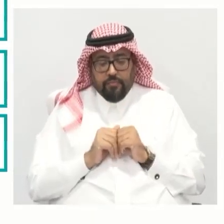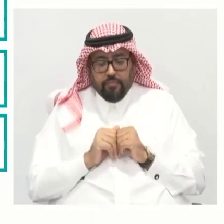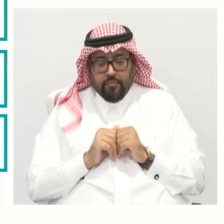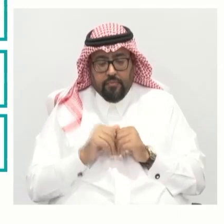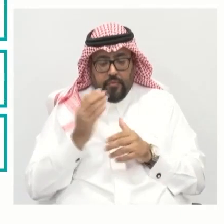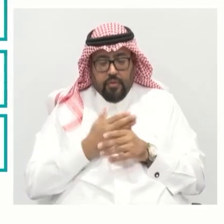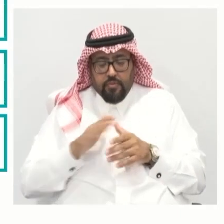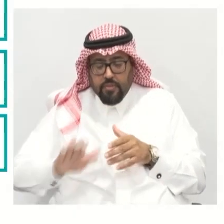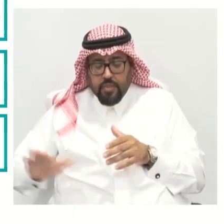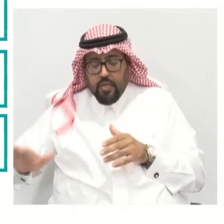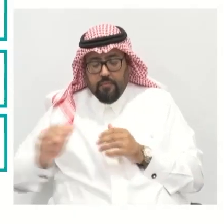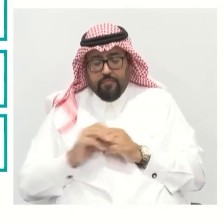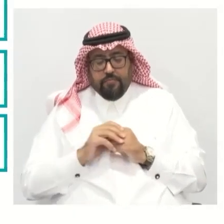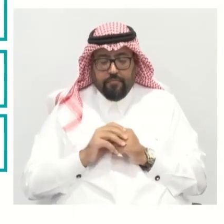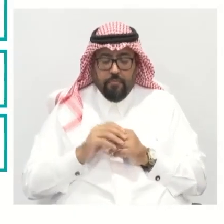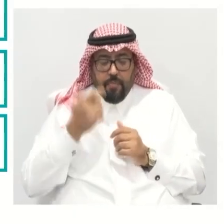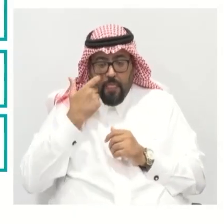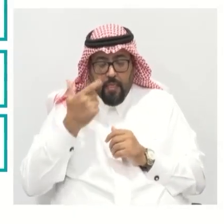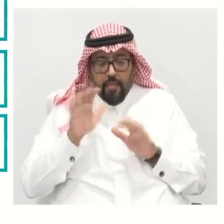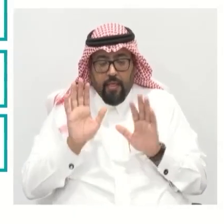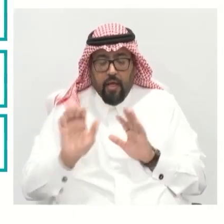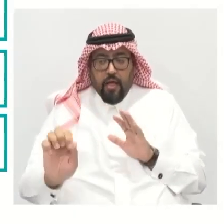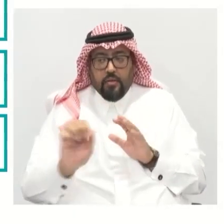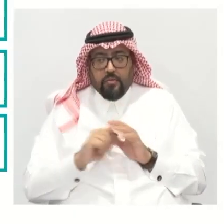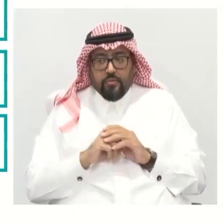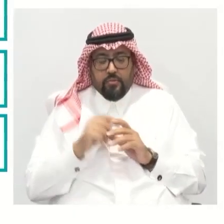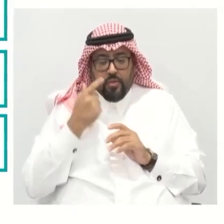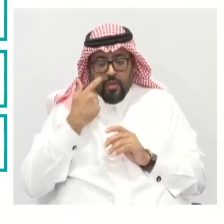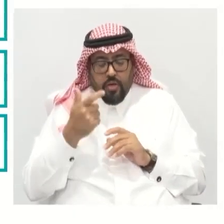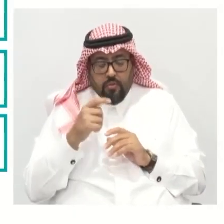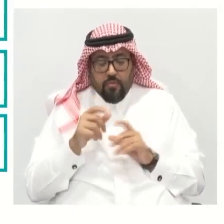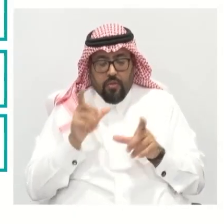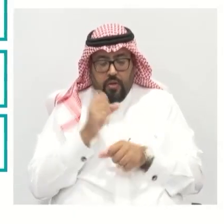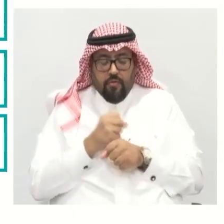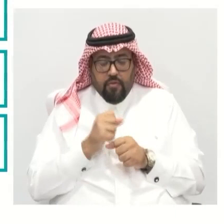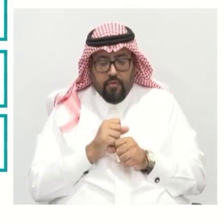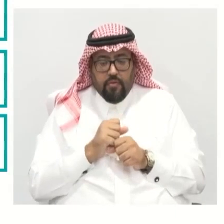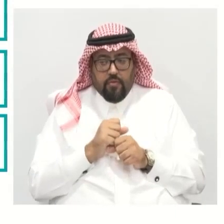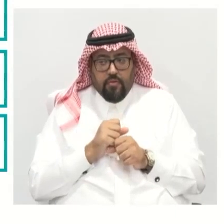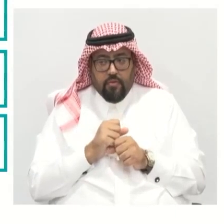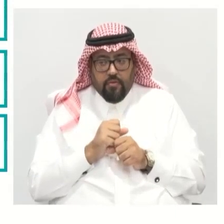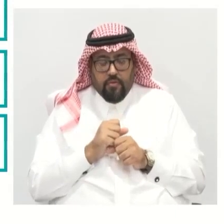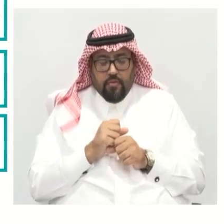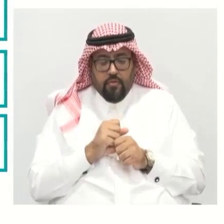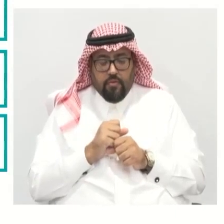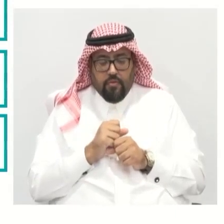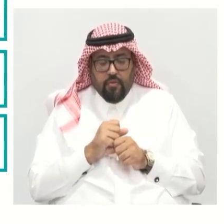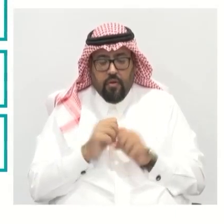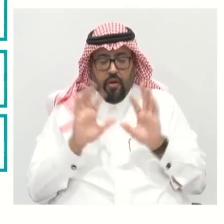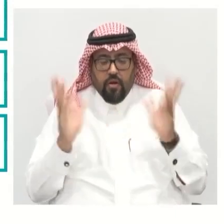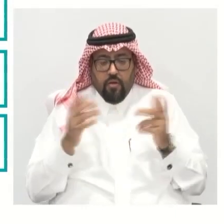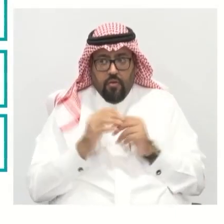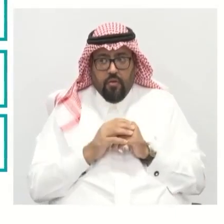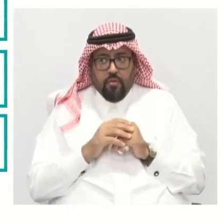لانهم صغار السن اذا لهم دور خاصه تلاحظ وترعاهم عندما يصدر في حقهم اي نوع من